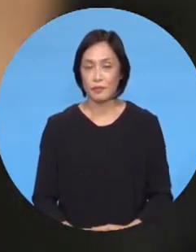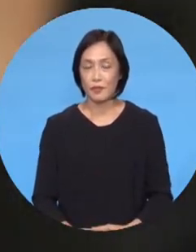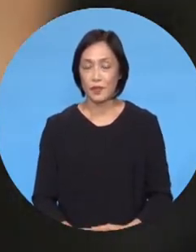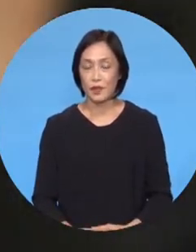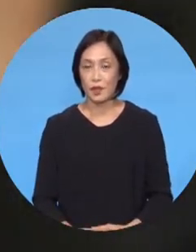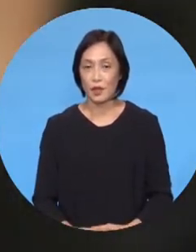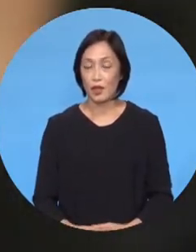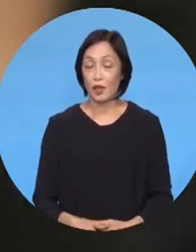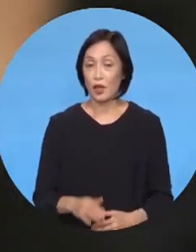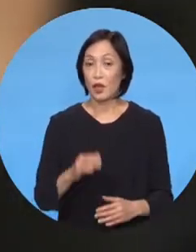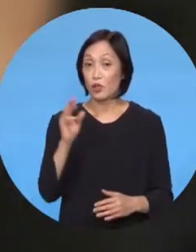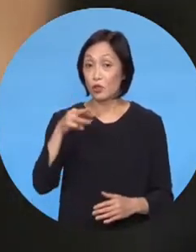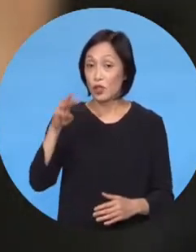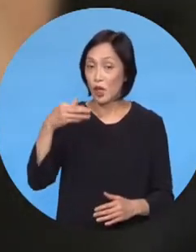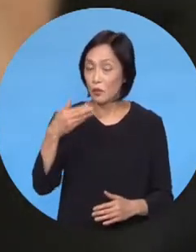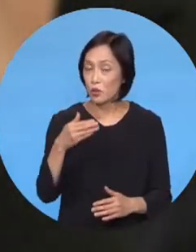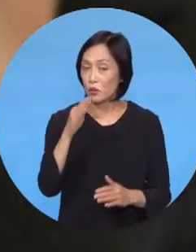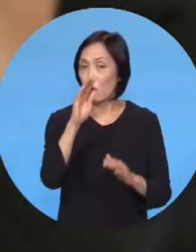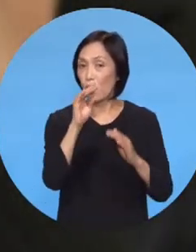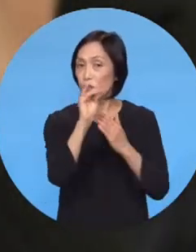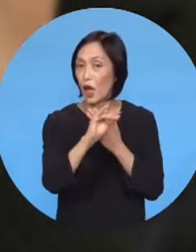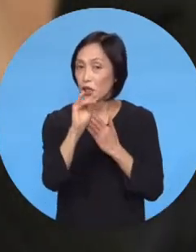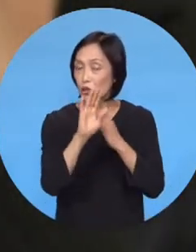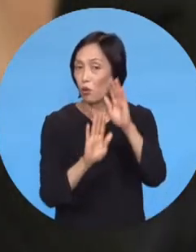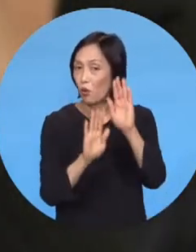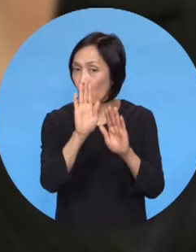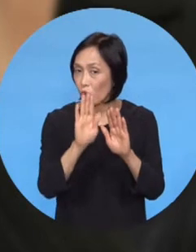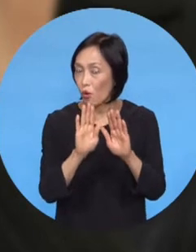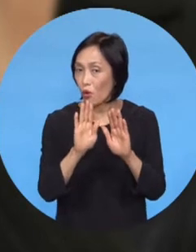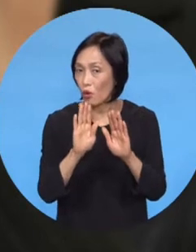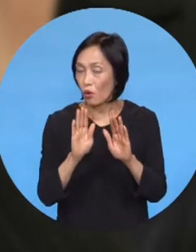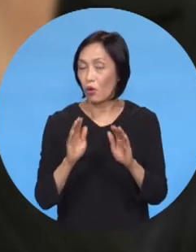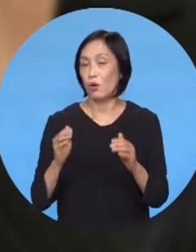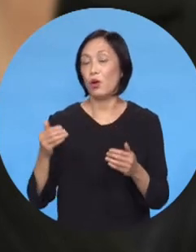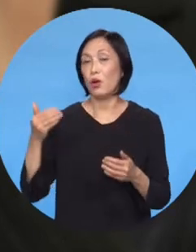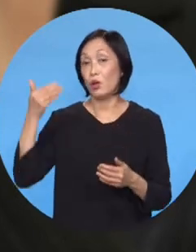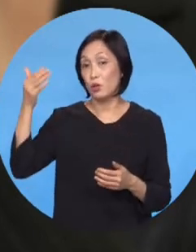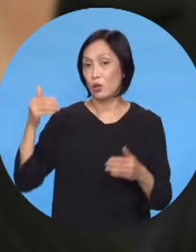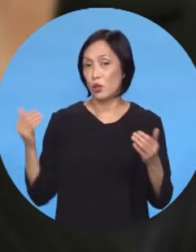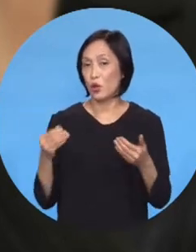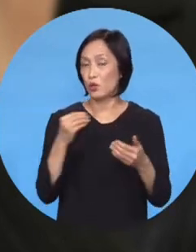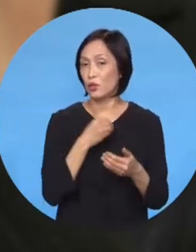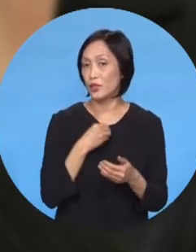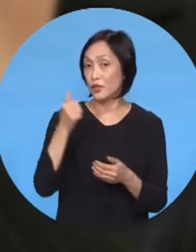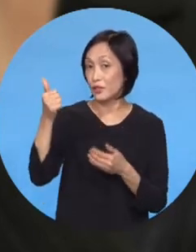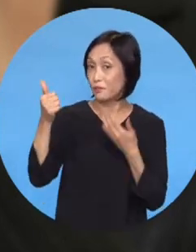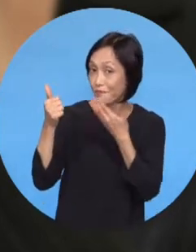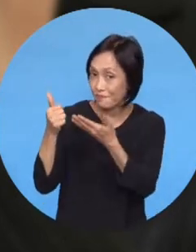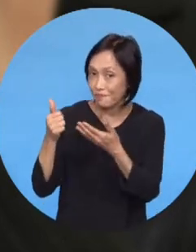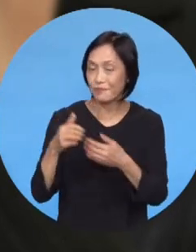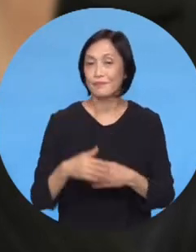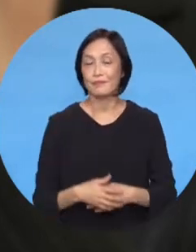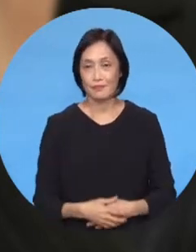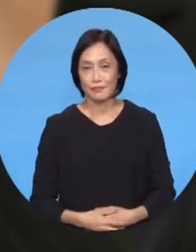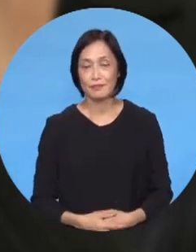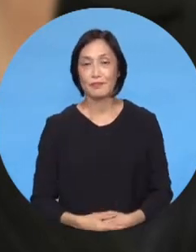実際に杉並区内でどのような詐欺が発生しているのか、区の職員に聞きました。